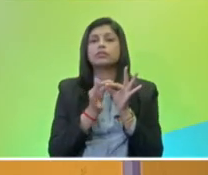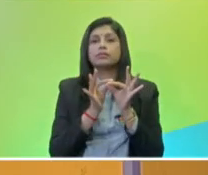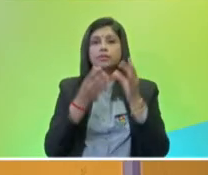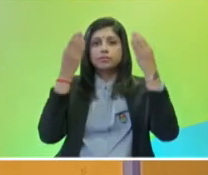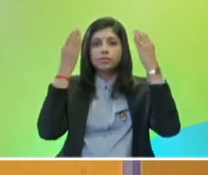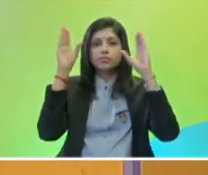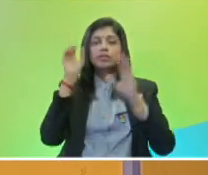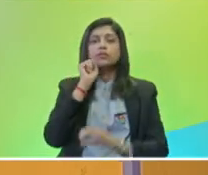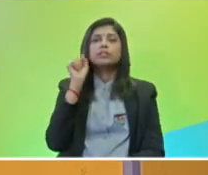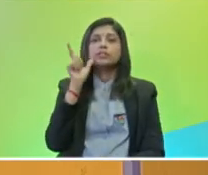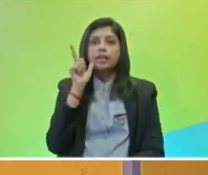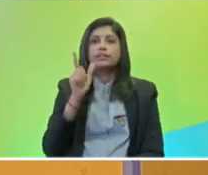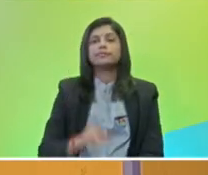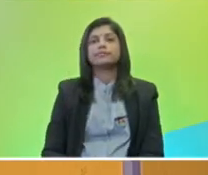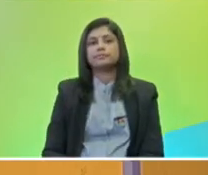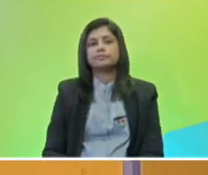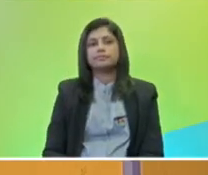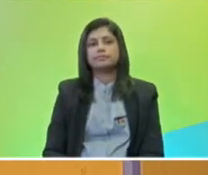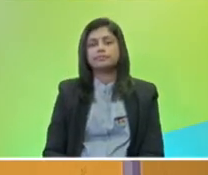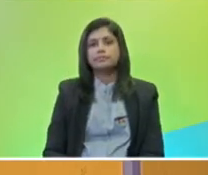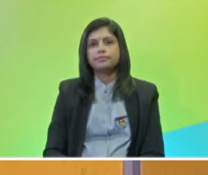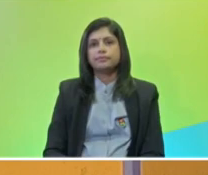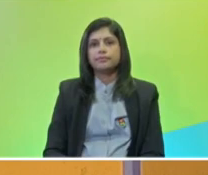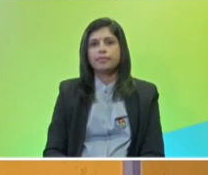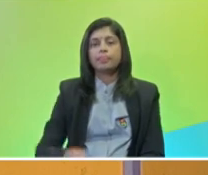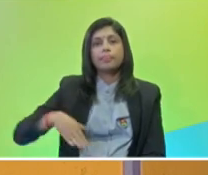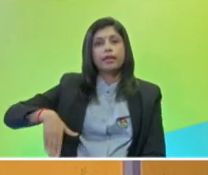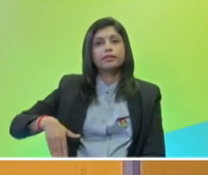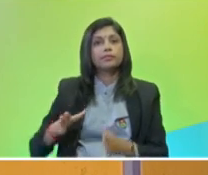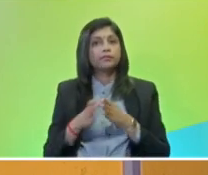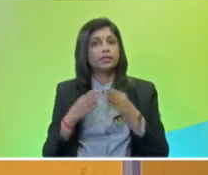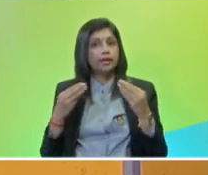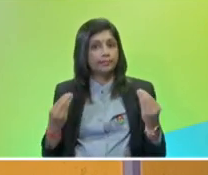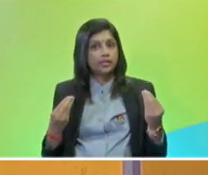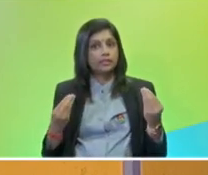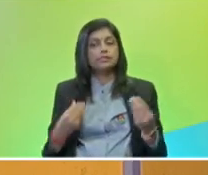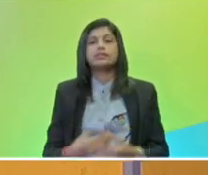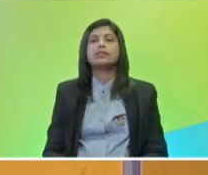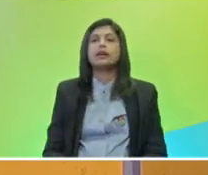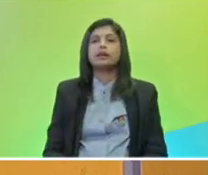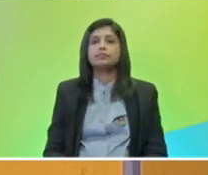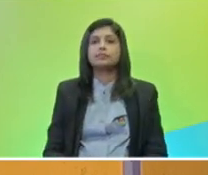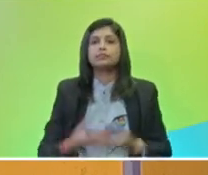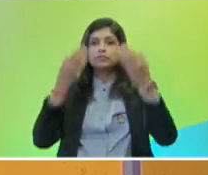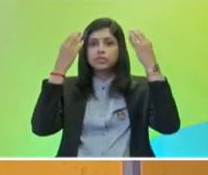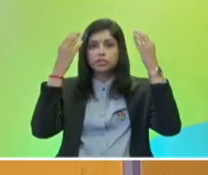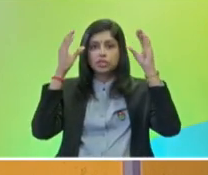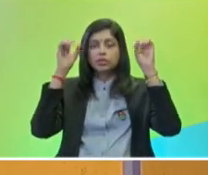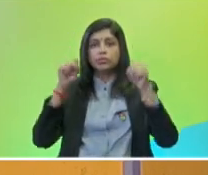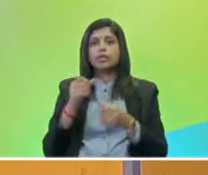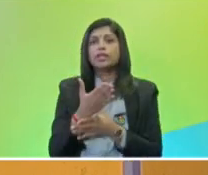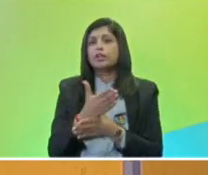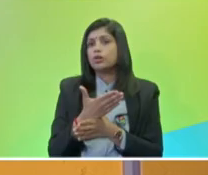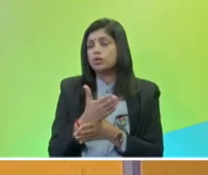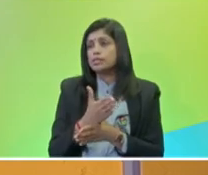syamilananya Tapi sebelum itu cekgukan sebelum kita mengakhiri video kita kali ini Mungkin beberapa orang saya pasti ada yang mulai